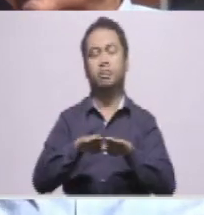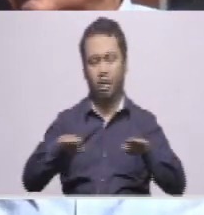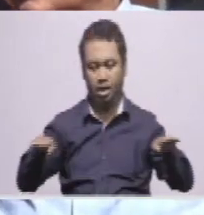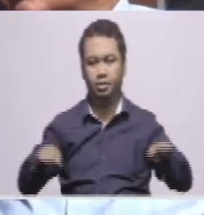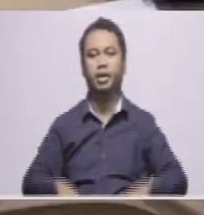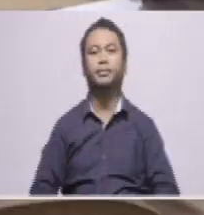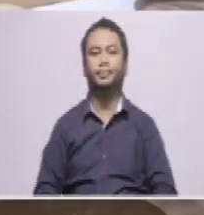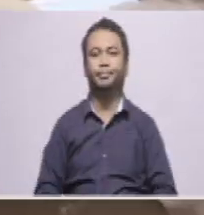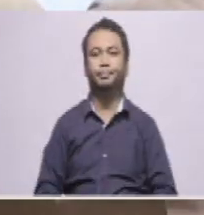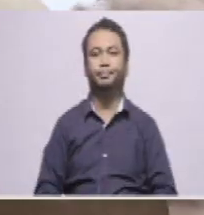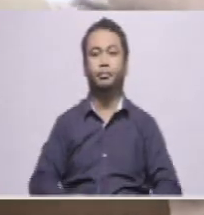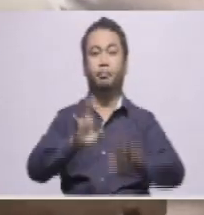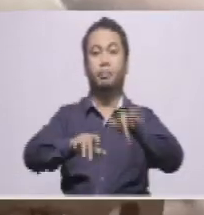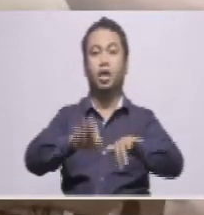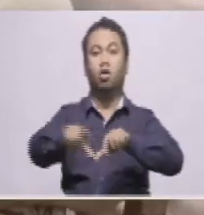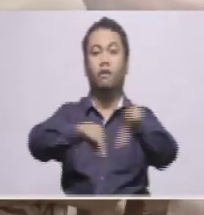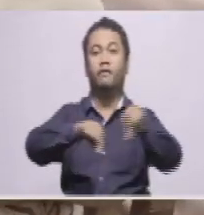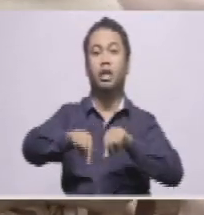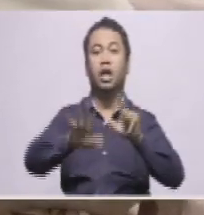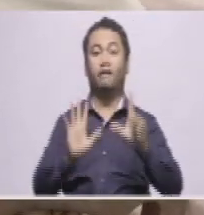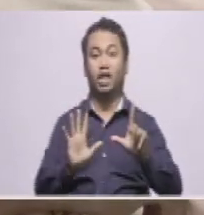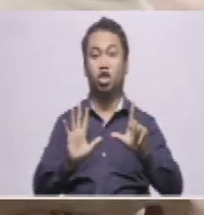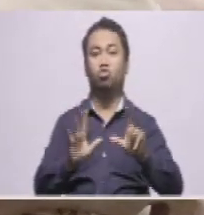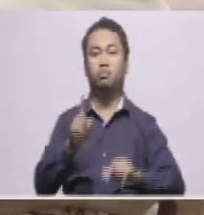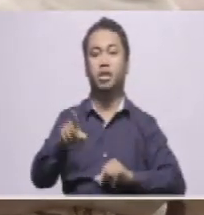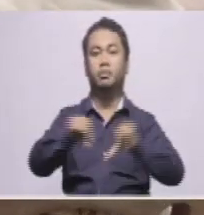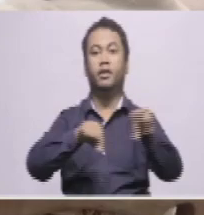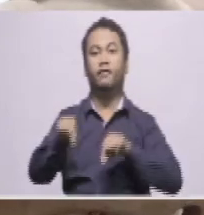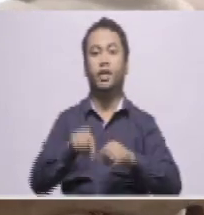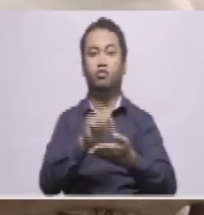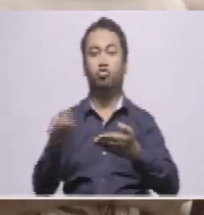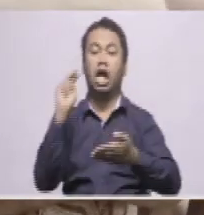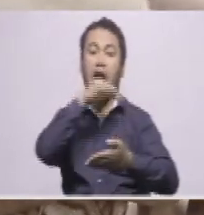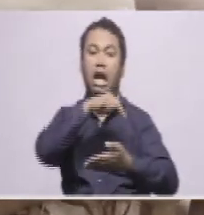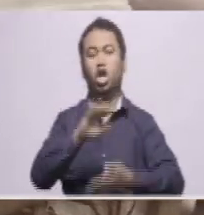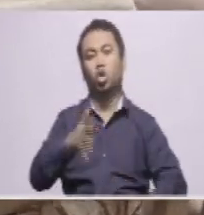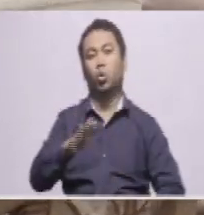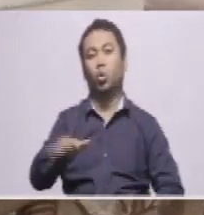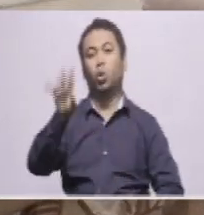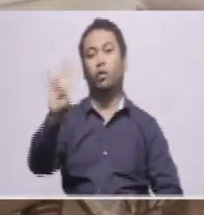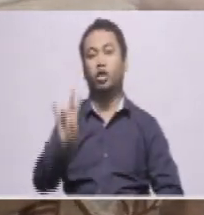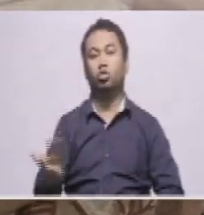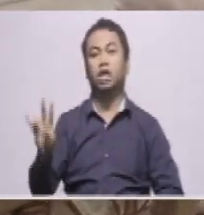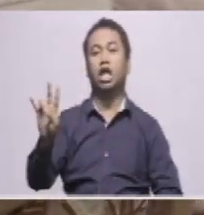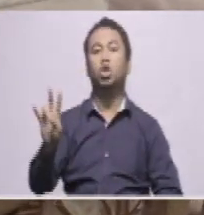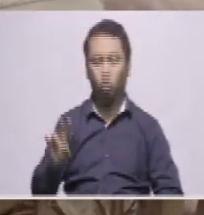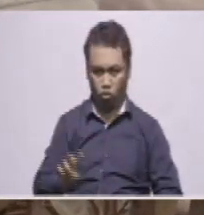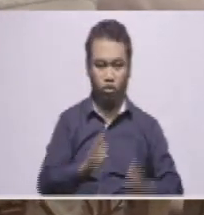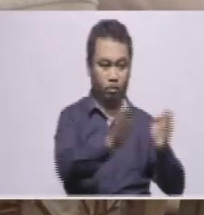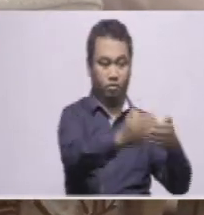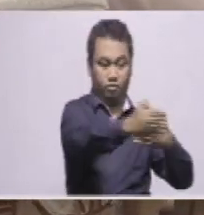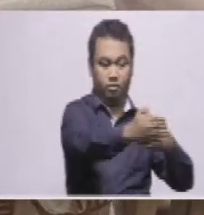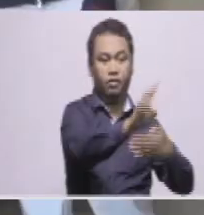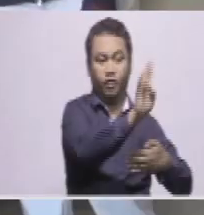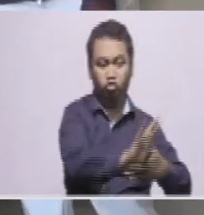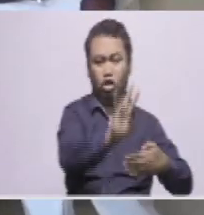zany abrao fandatsam-bato fito izay misy mpifidy voasoratra anarana manodidina ny fitonjato isan'isany avy ny eto amin'ny